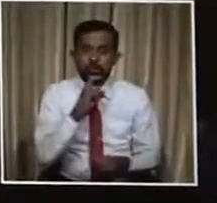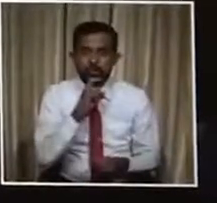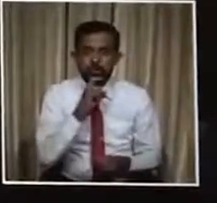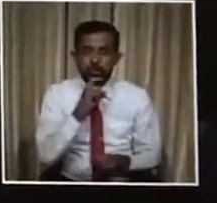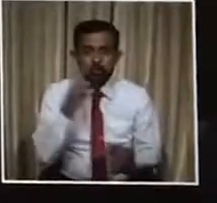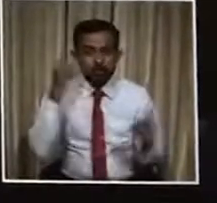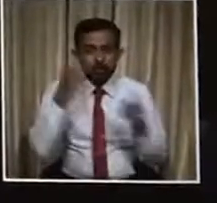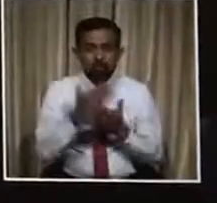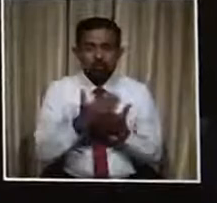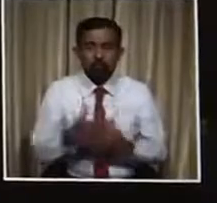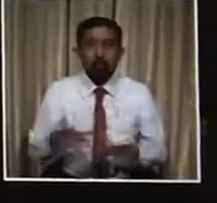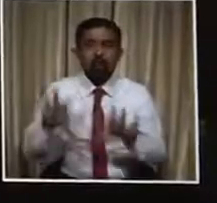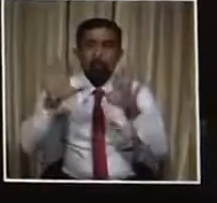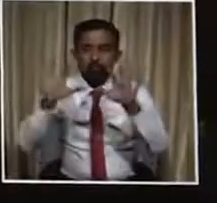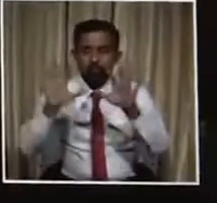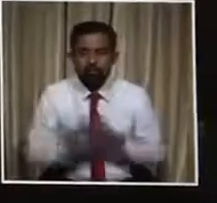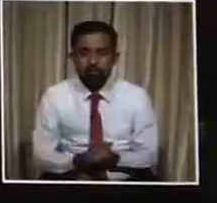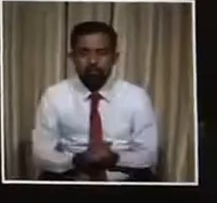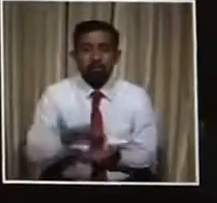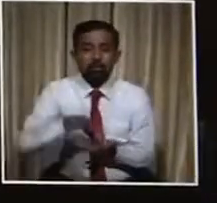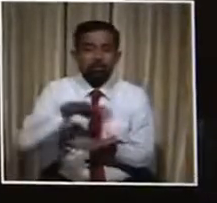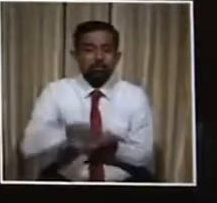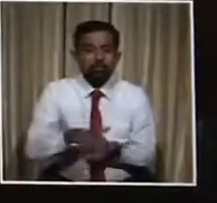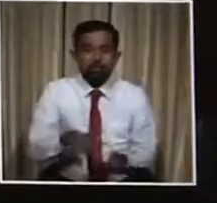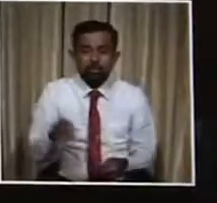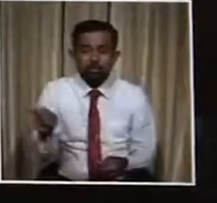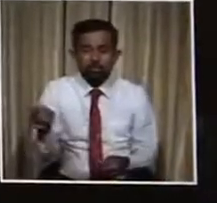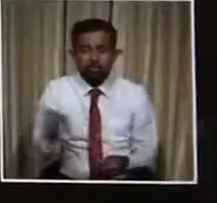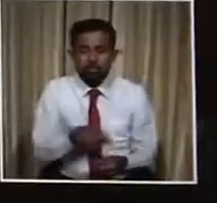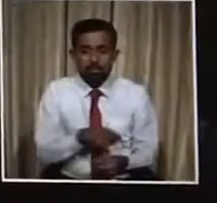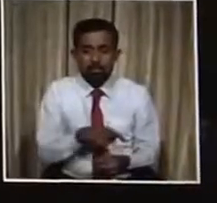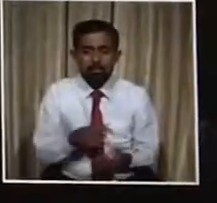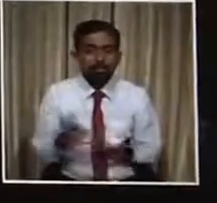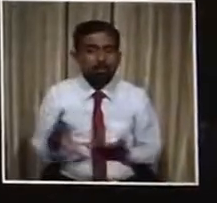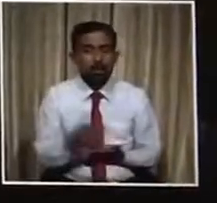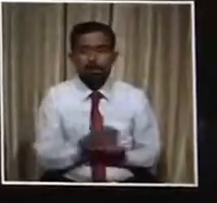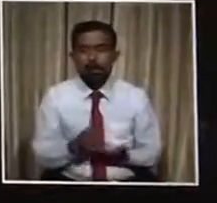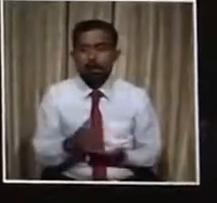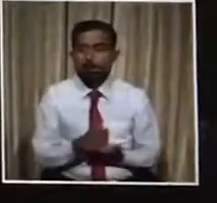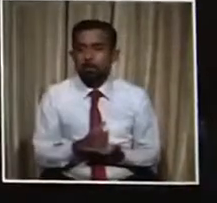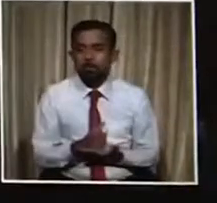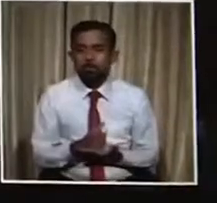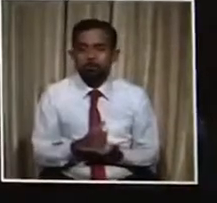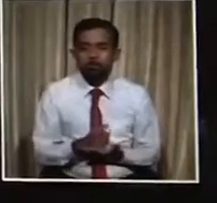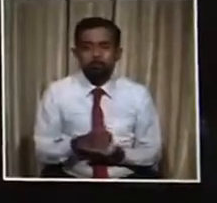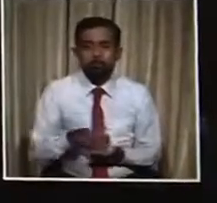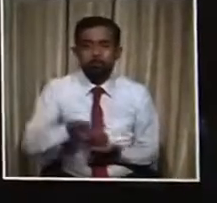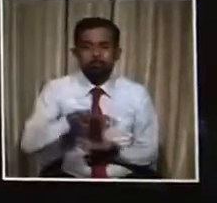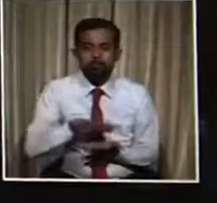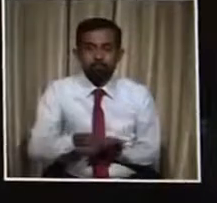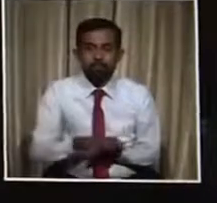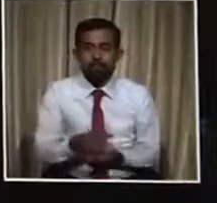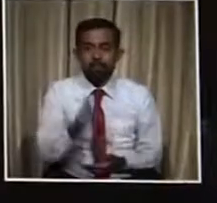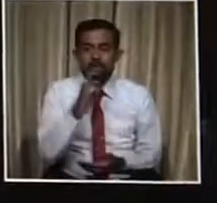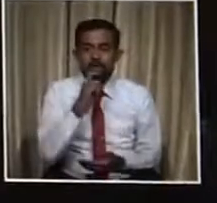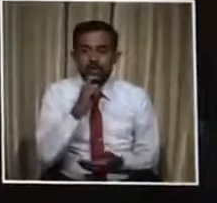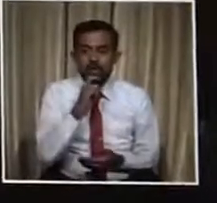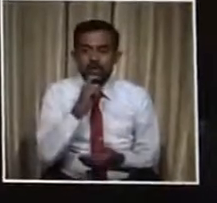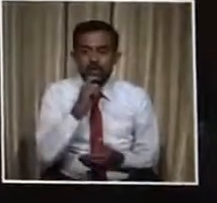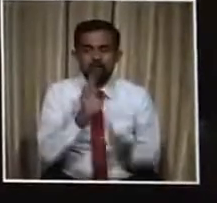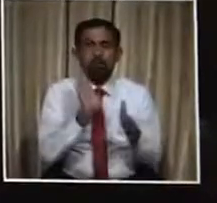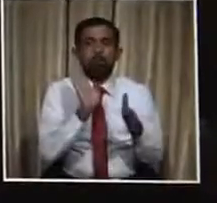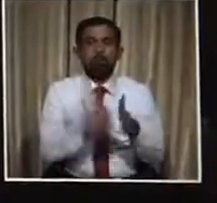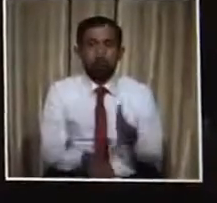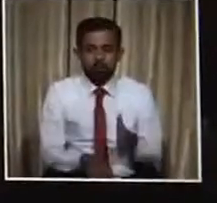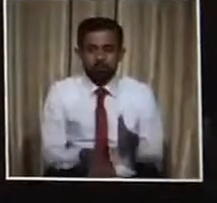தீர்ப்பு இன்று முழுமையாக எங்களுக்கு அந்த வழக்கு தள்ளுபடி செய்யப்பட்டிருக்கின்றது கௌரவ நீதிமன்றத்தால். ஆகவே